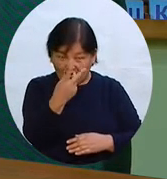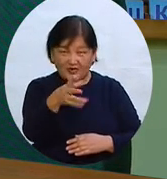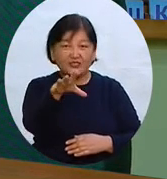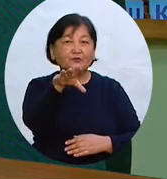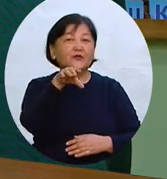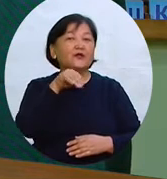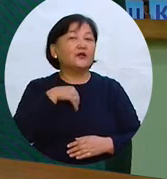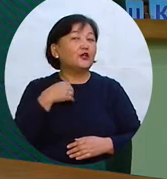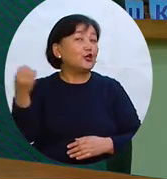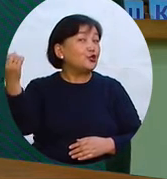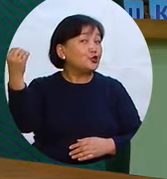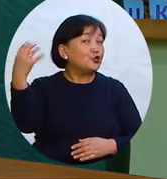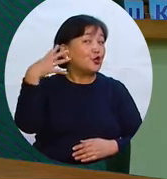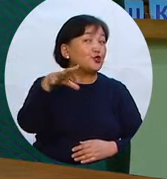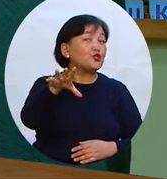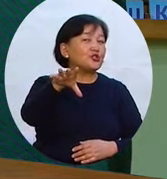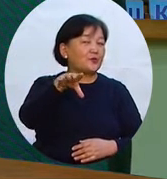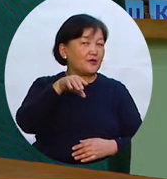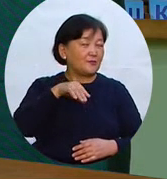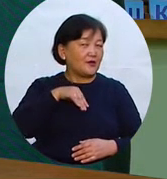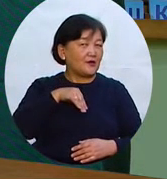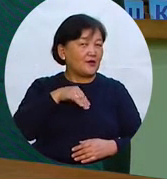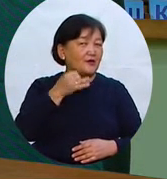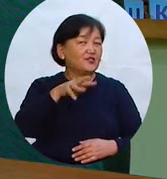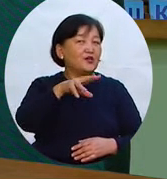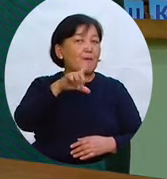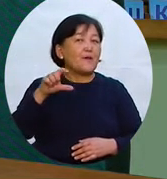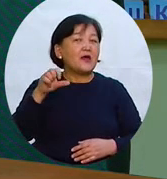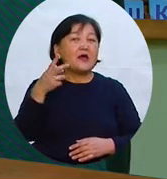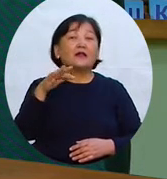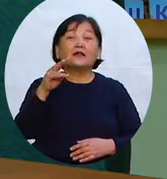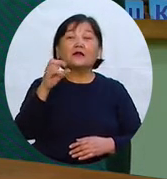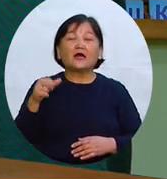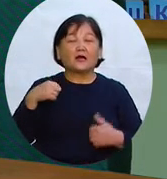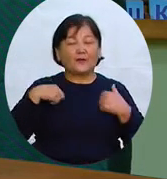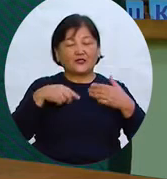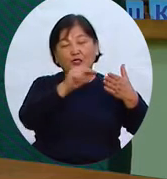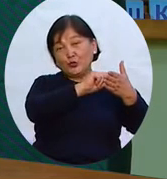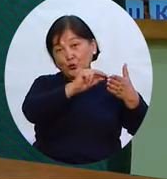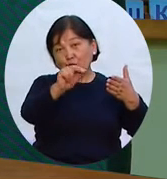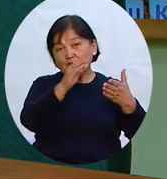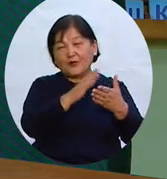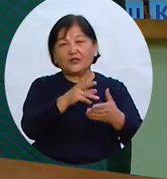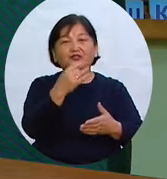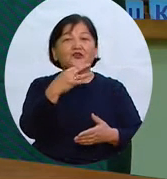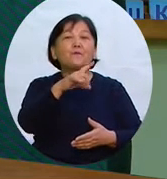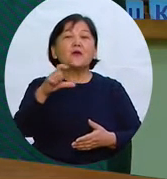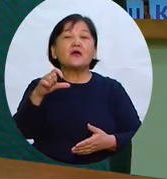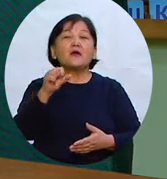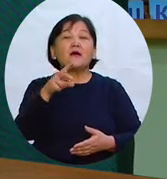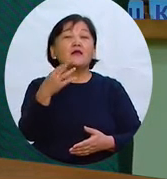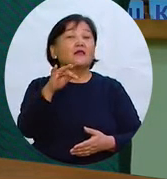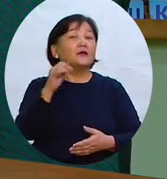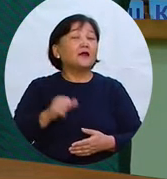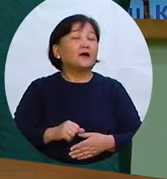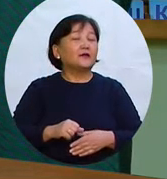Сонсож мэдрэлээ. Тэр чимээ алдарна. Одоо энэ чимээ алдарна гэдэг үгийн доогор багш нь зурсан байна. Тэгвэл энэ чимээ алдарна.